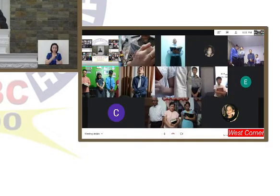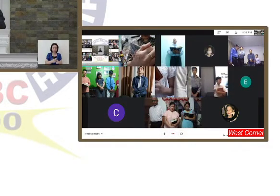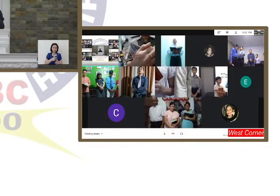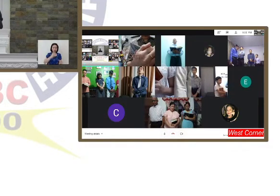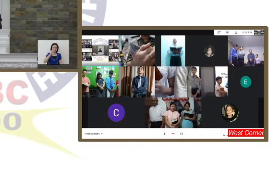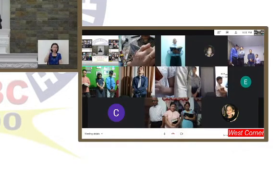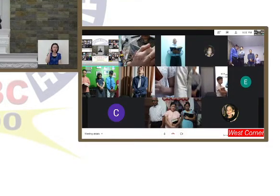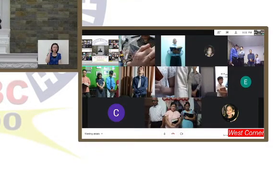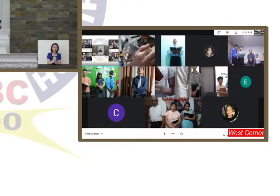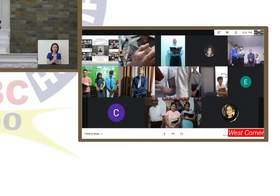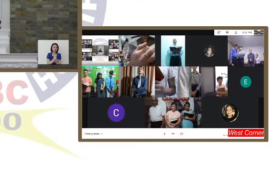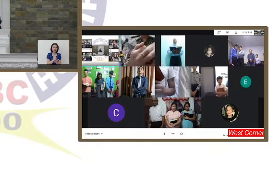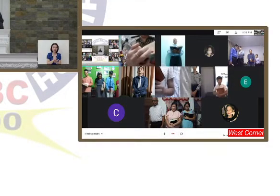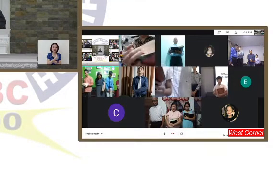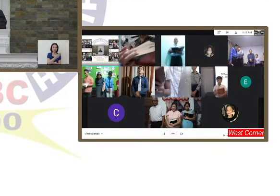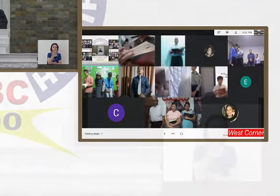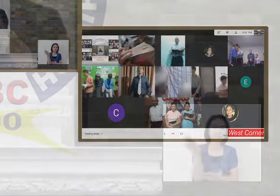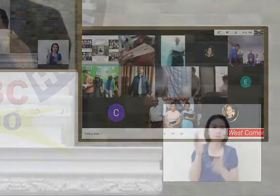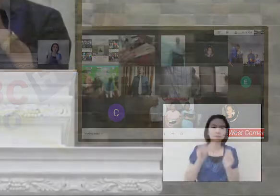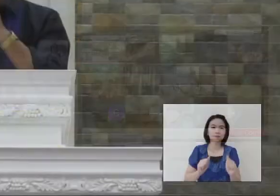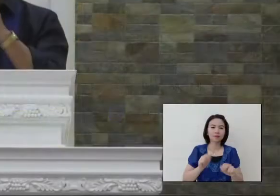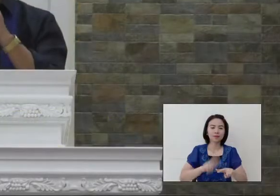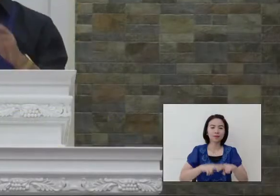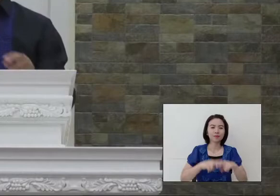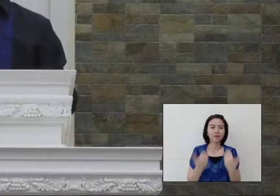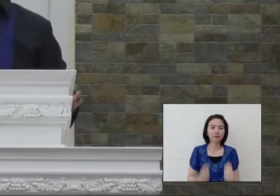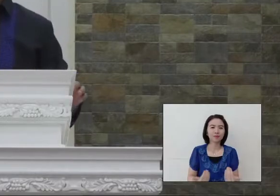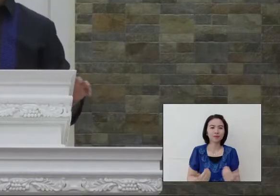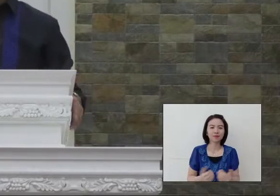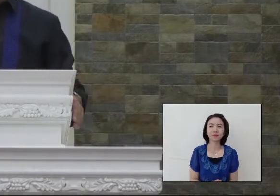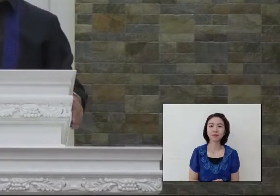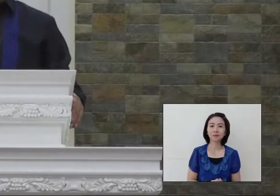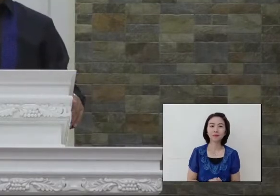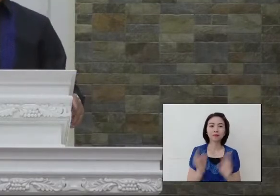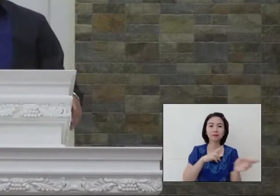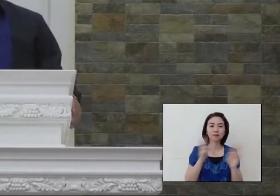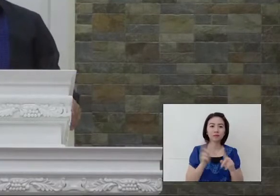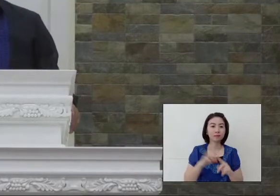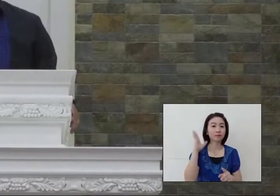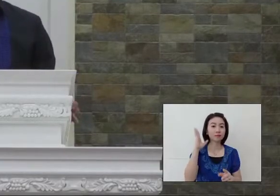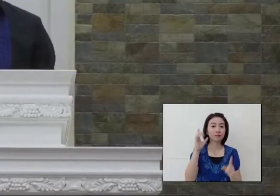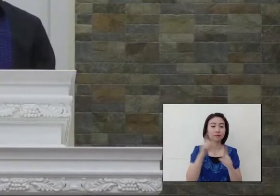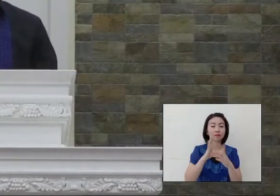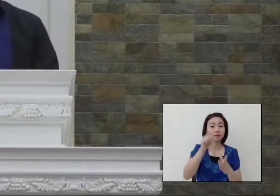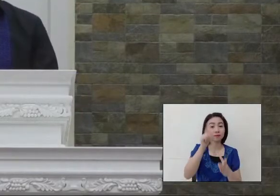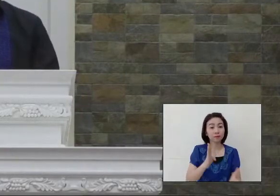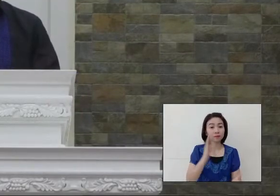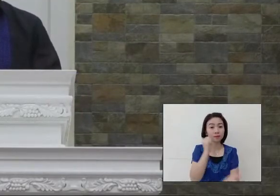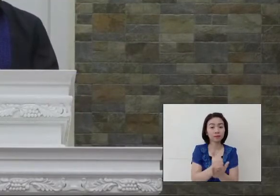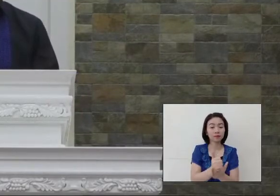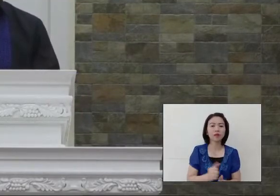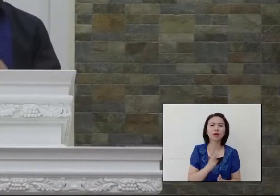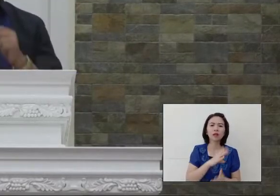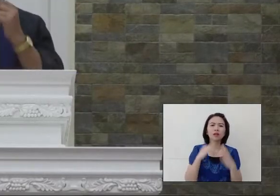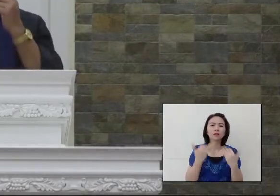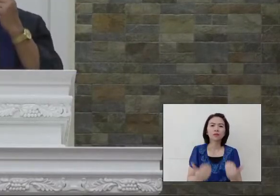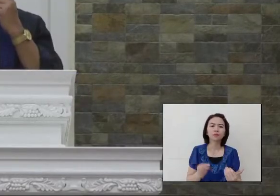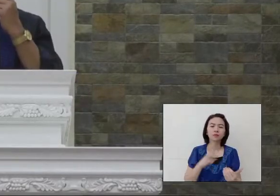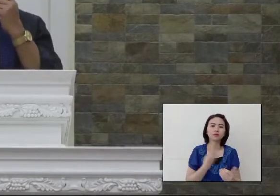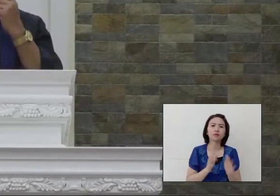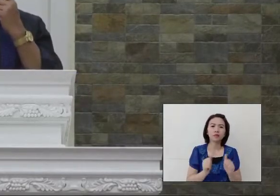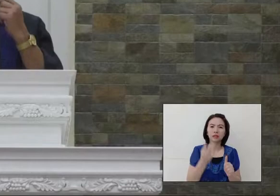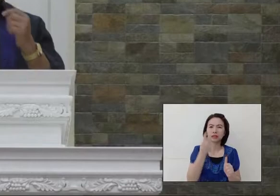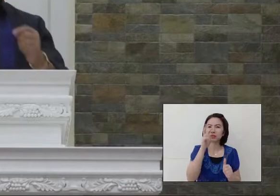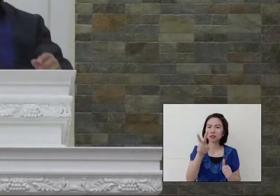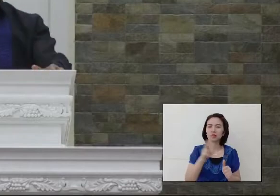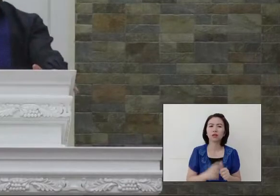right. Thank you. You may be seated in the presence of our God. Okay? Now, so makikita po natin, mga kapatid, bagamat